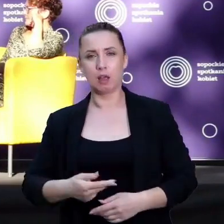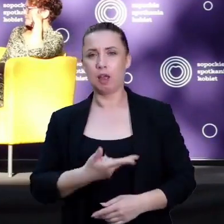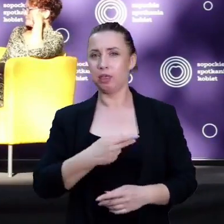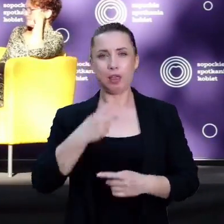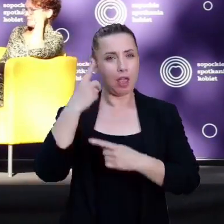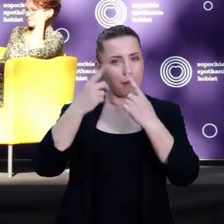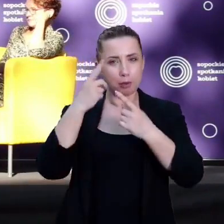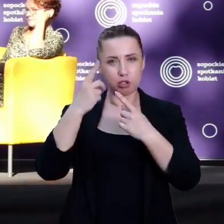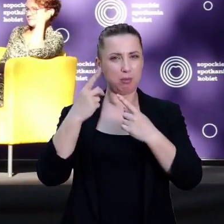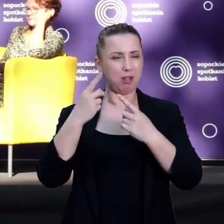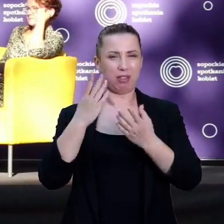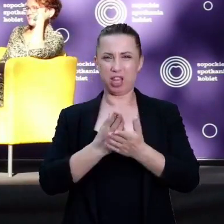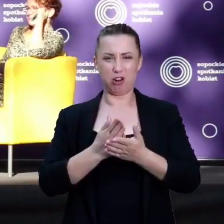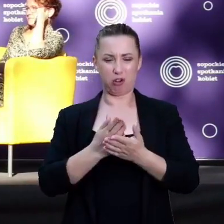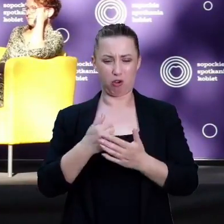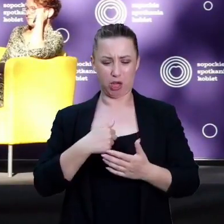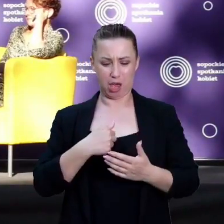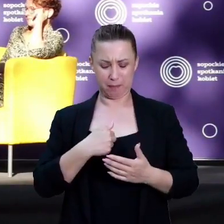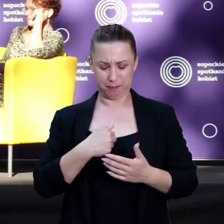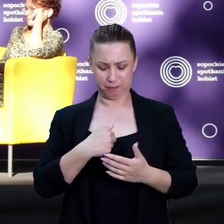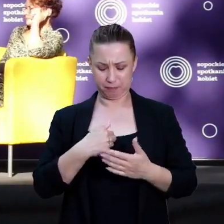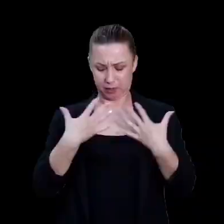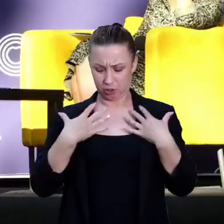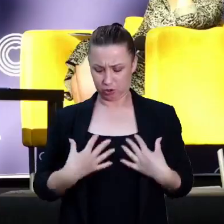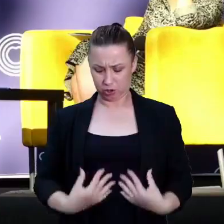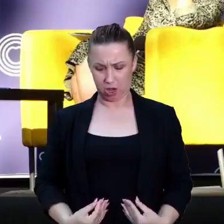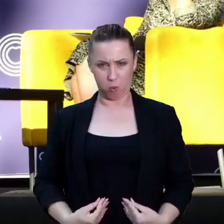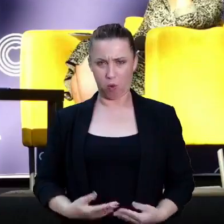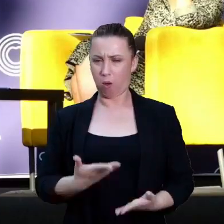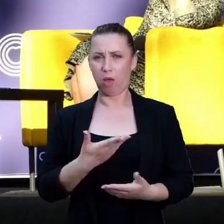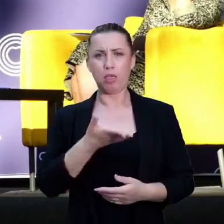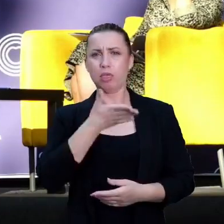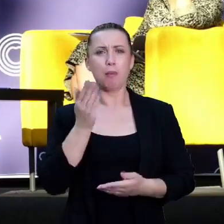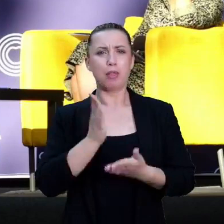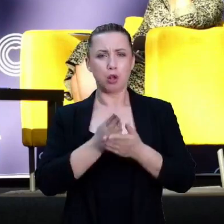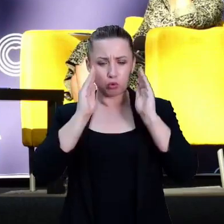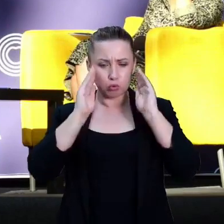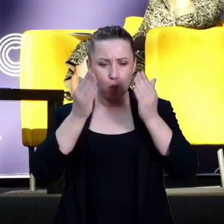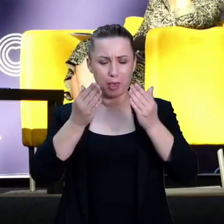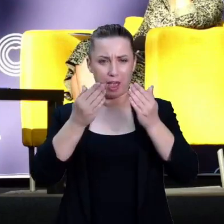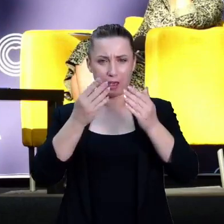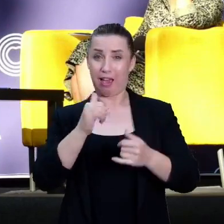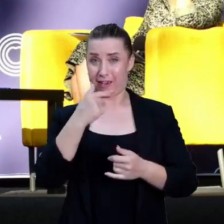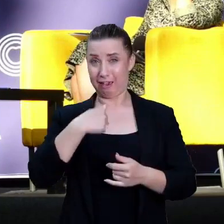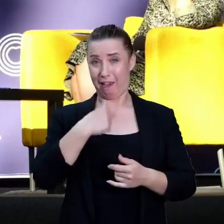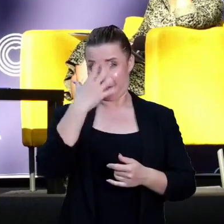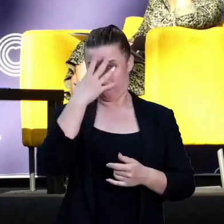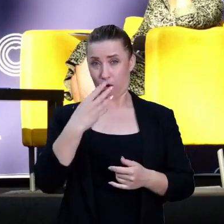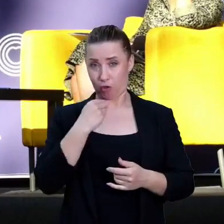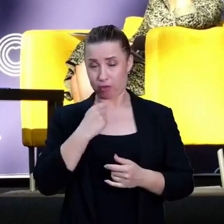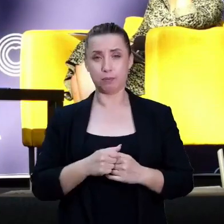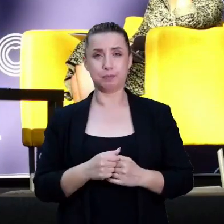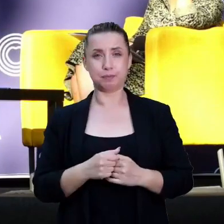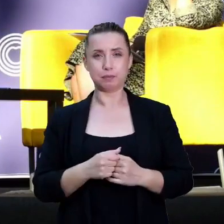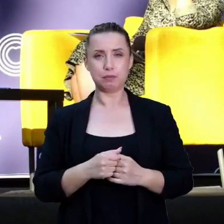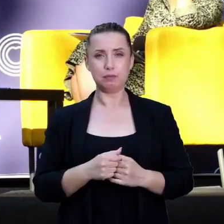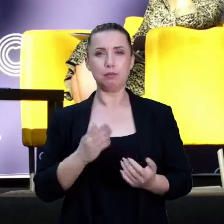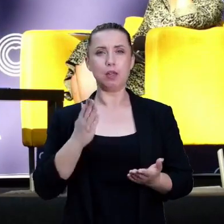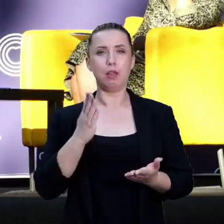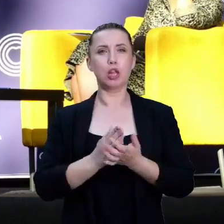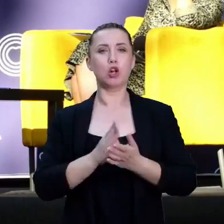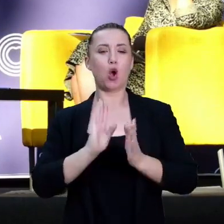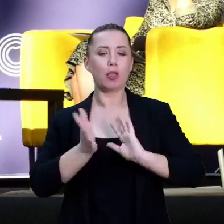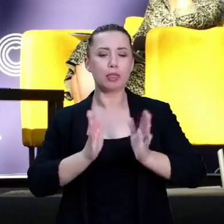sobie w kategoriach właśnie ciała i nie koncentrujemy się tylko na swoim pięknem, to jest nam po prostu, dbamy o to